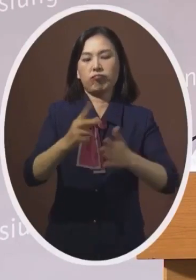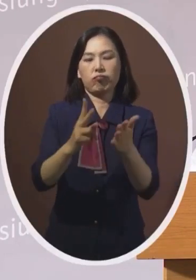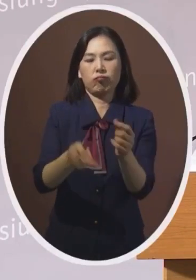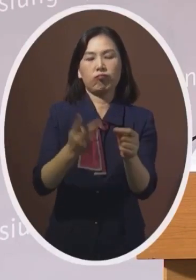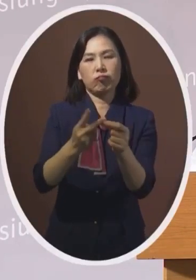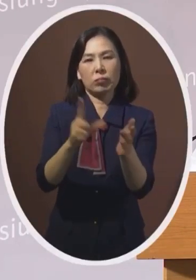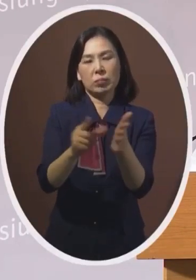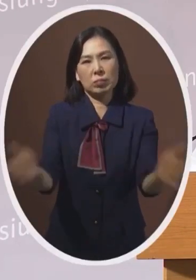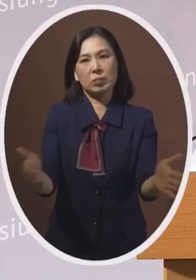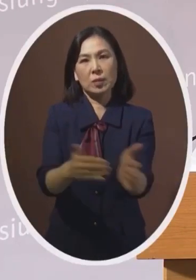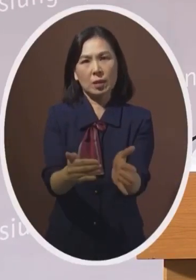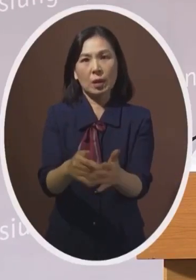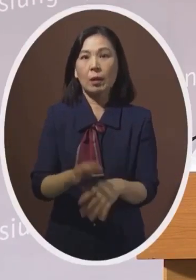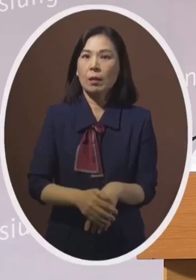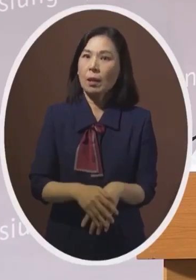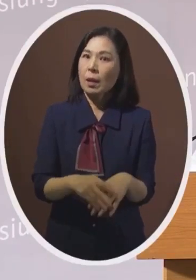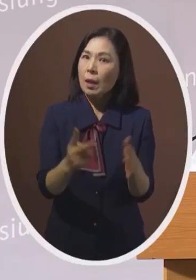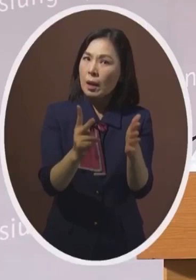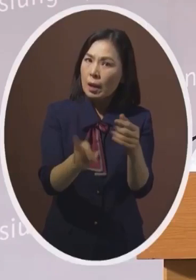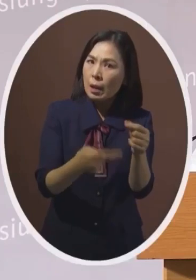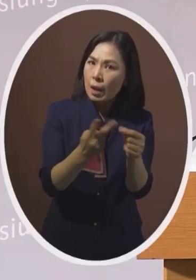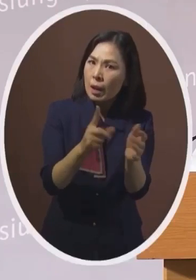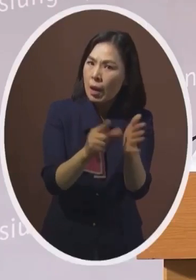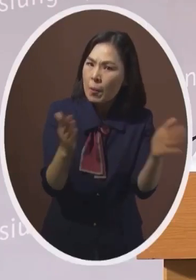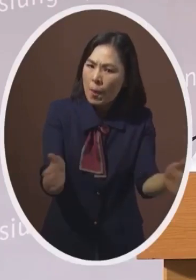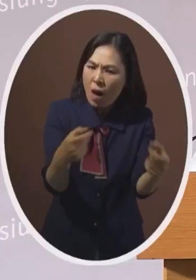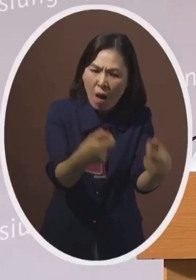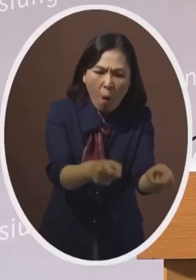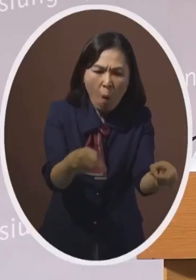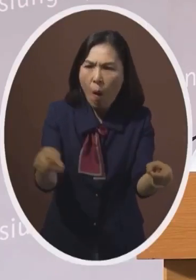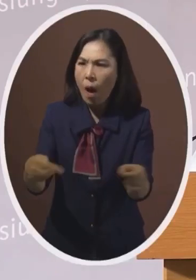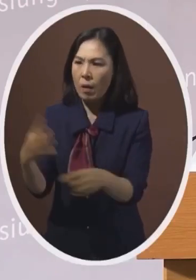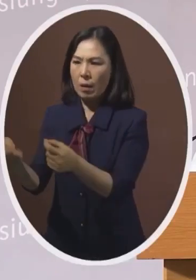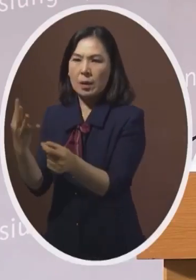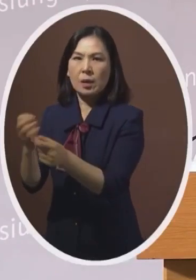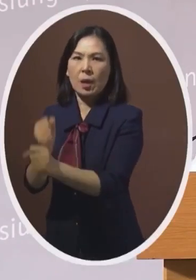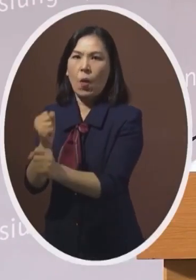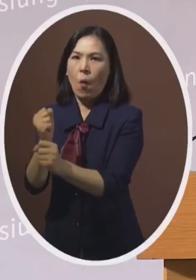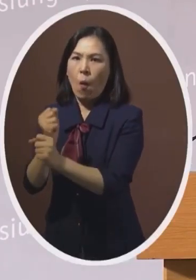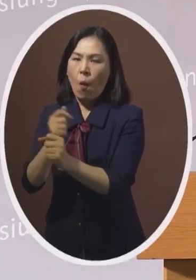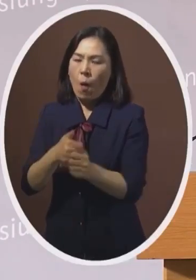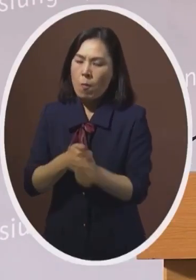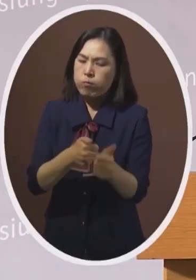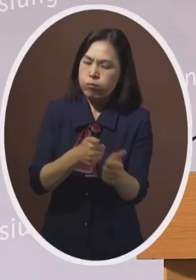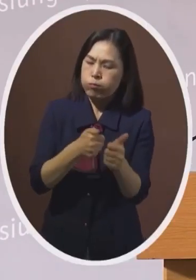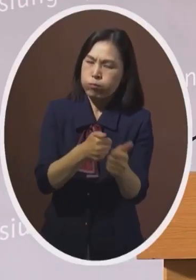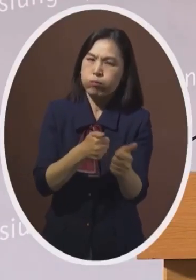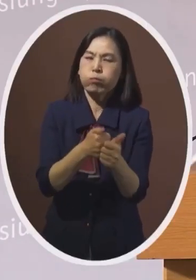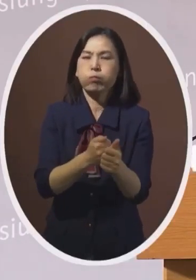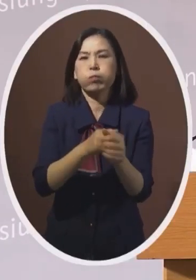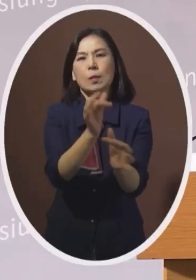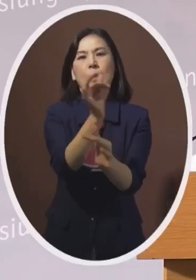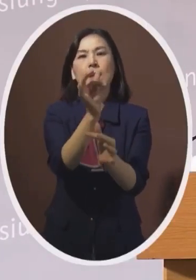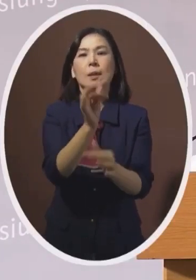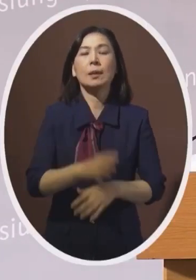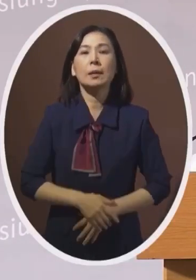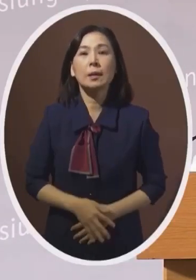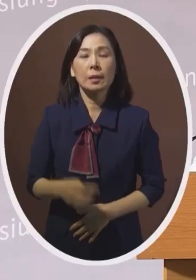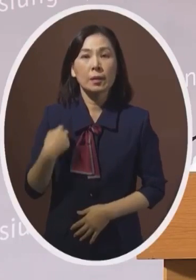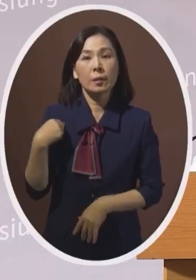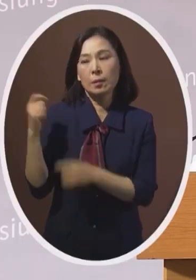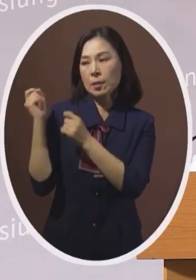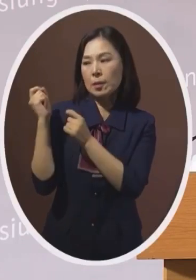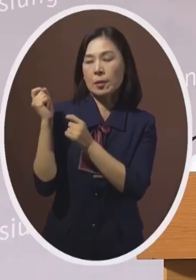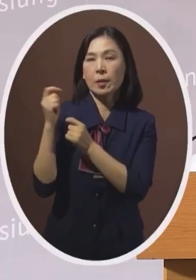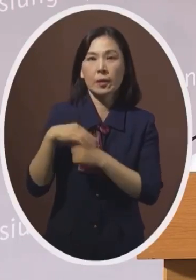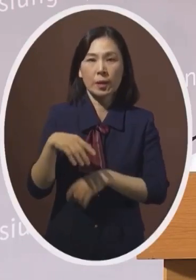市长必须用2年的时间，把4年的市政建设把它追回来。前些日我到高雄各地